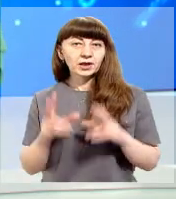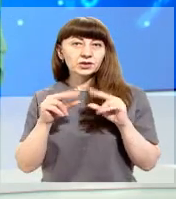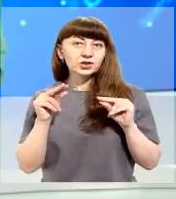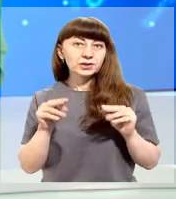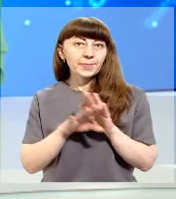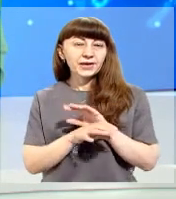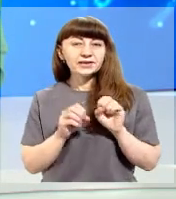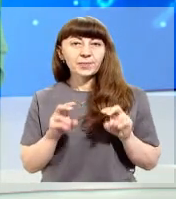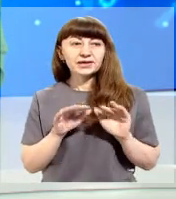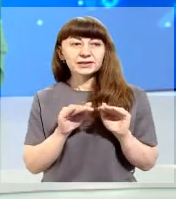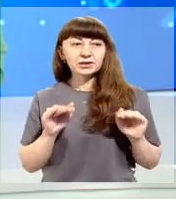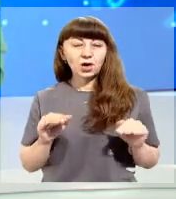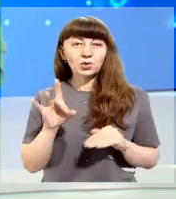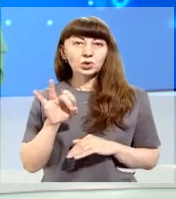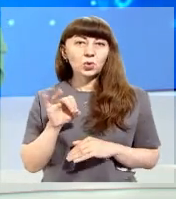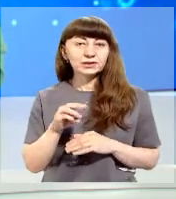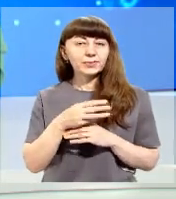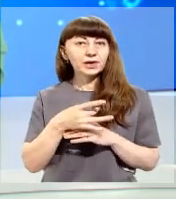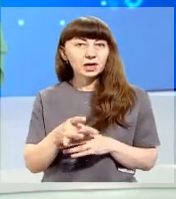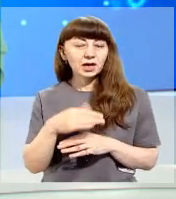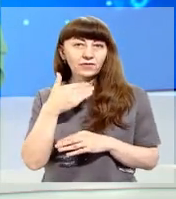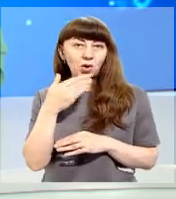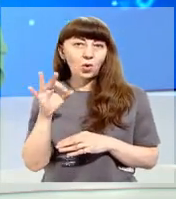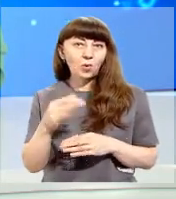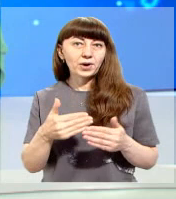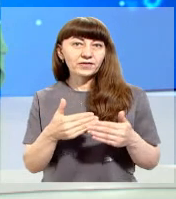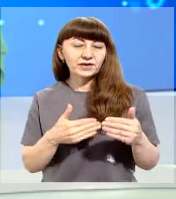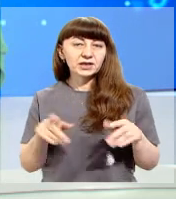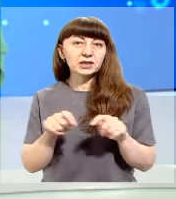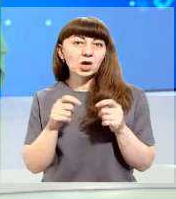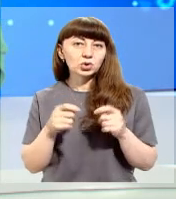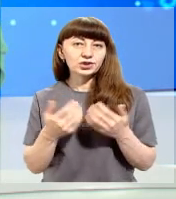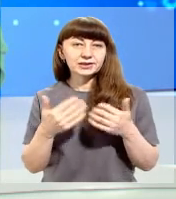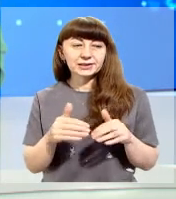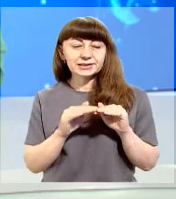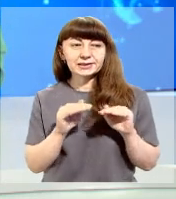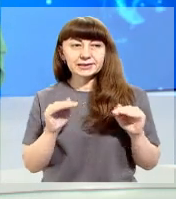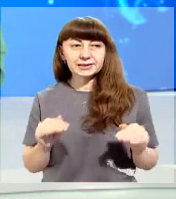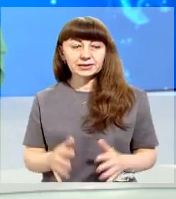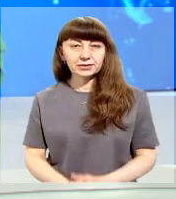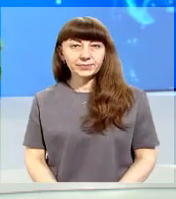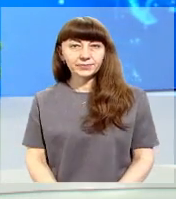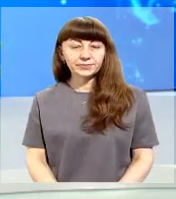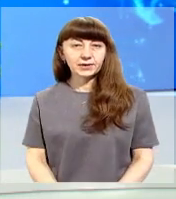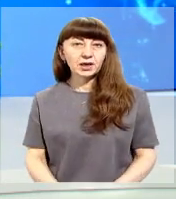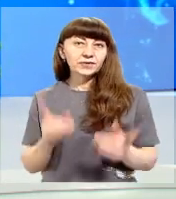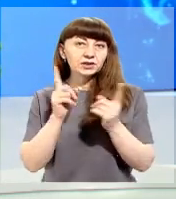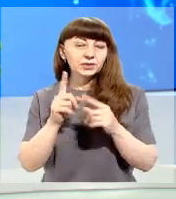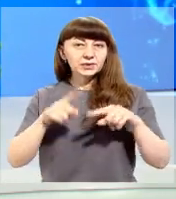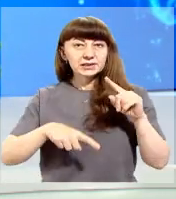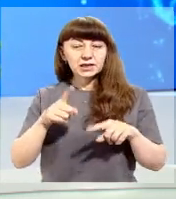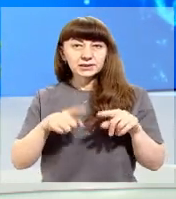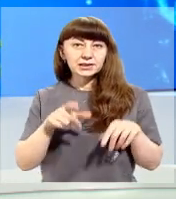Счастливое и безопасное детство. В Аулекольском районе говорили о профилактике правонарушений среди несовершеннолетних. Встреча с